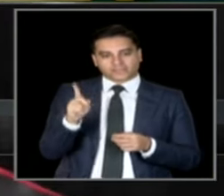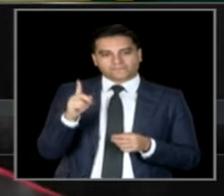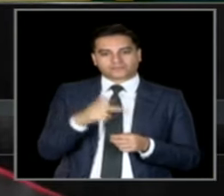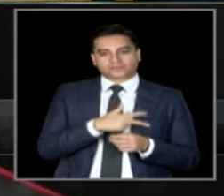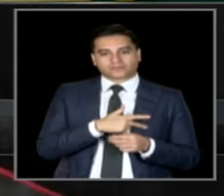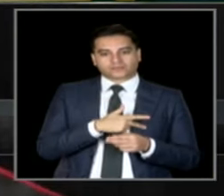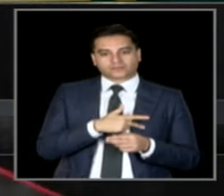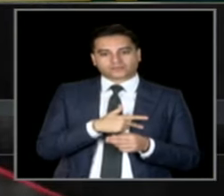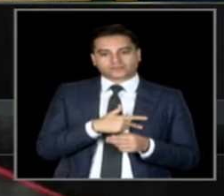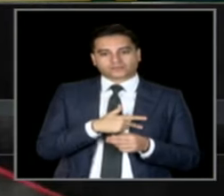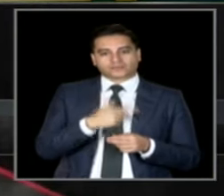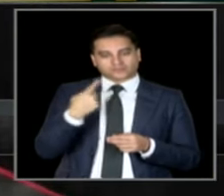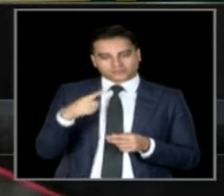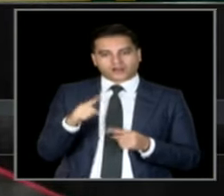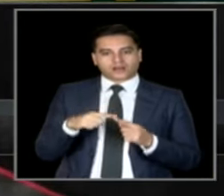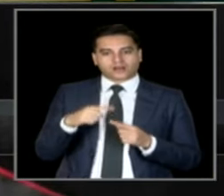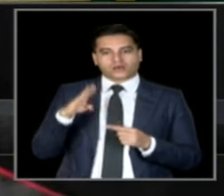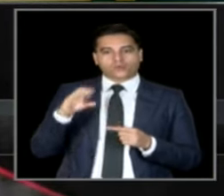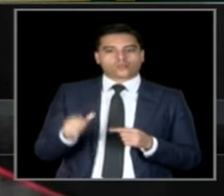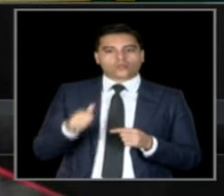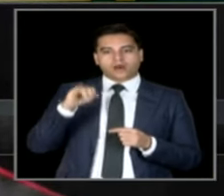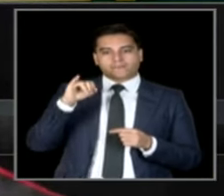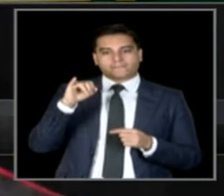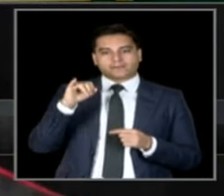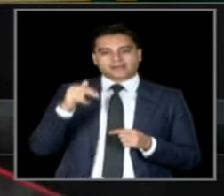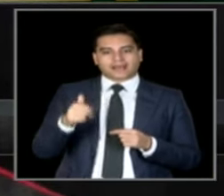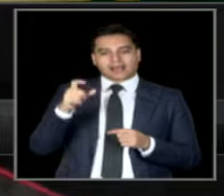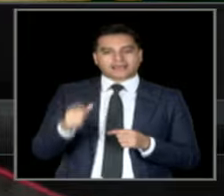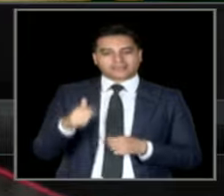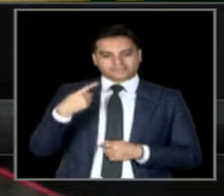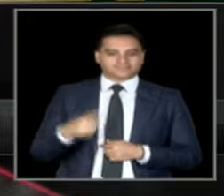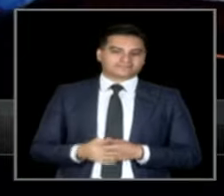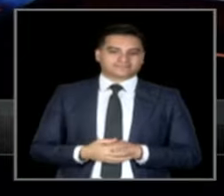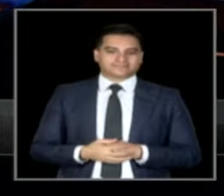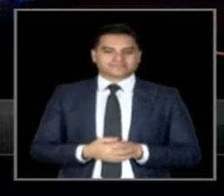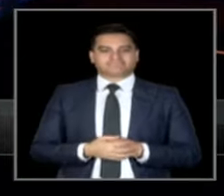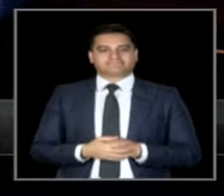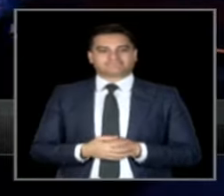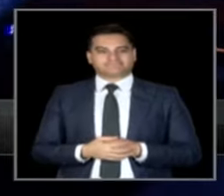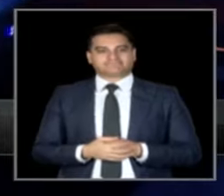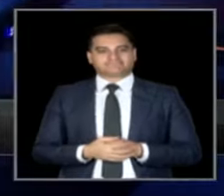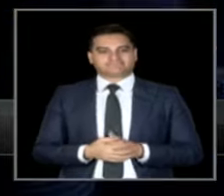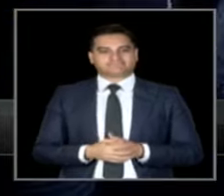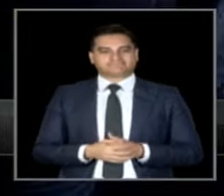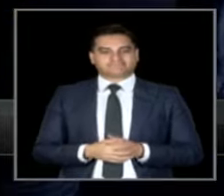هو لقب أحد. هضربات. صح. كوامي نكروما. غانا. صح.